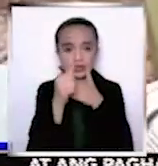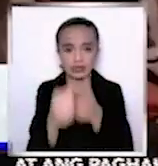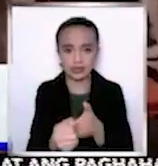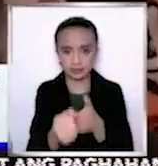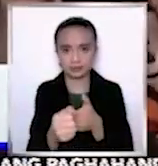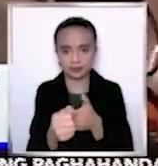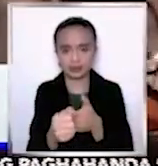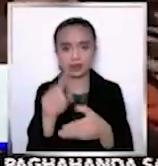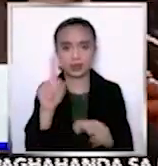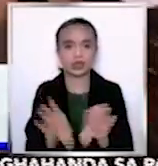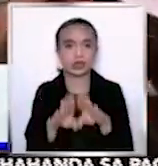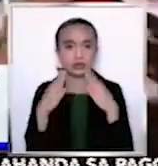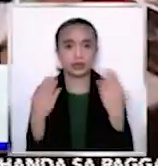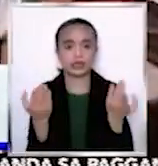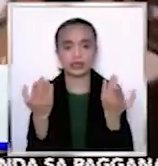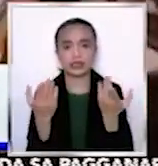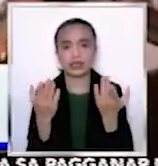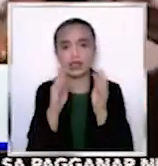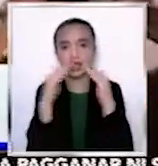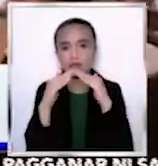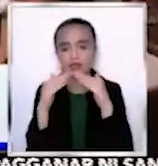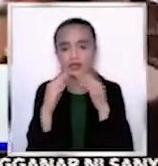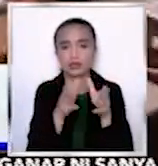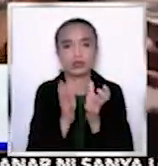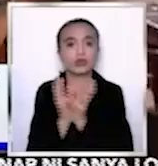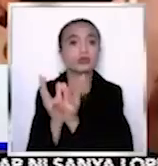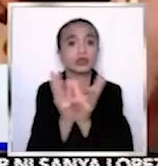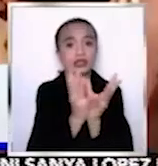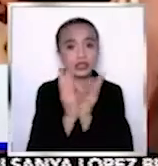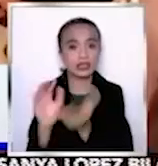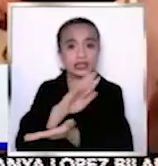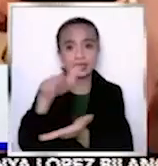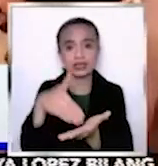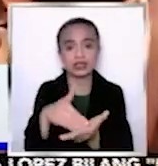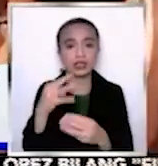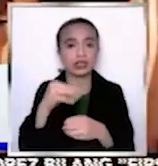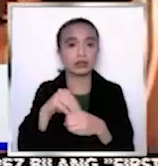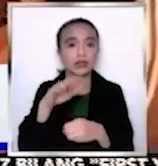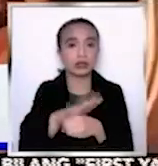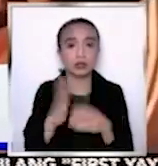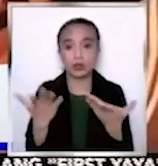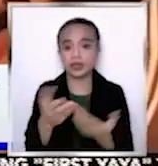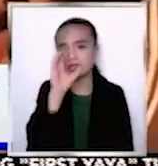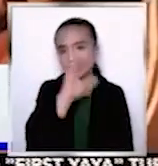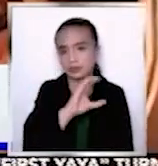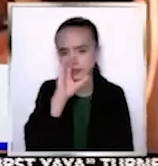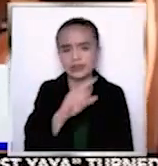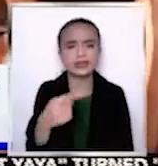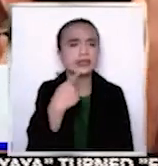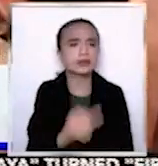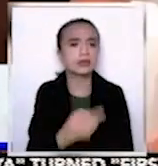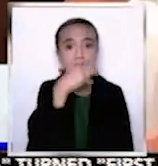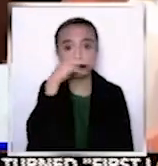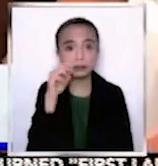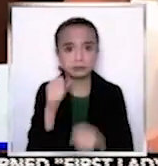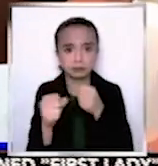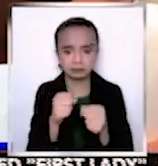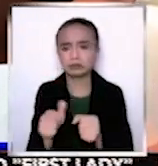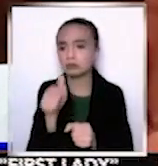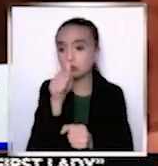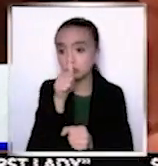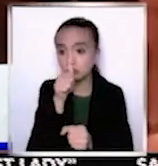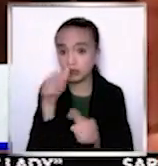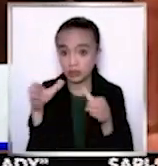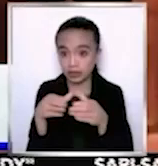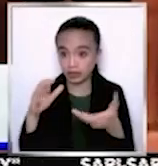housing community center sa Barangay Subang Dako, Mandaue City sa Cebu. Sabi ni Pacquiao, nakatutulong ang private sector partnership sa pagtatayo ng